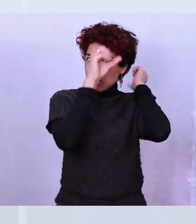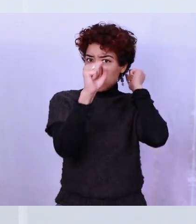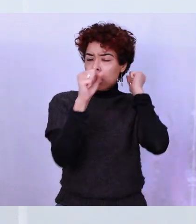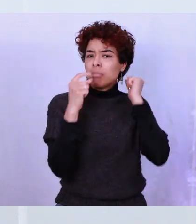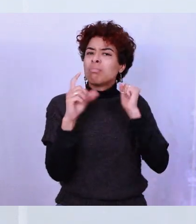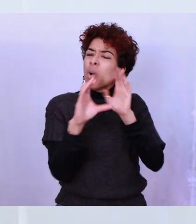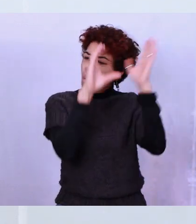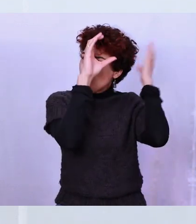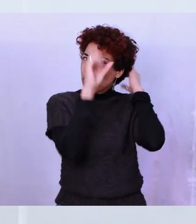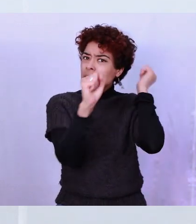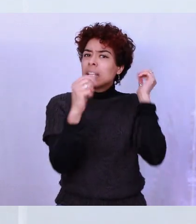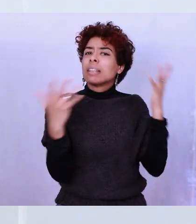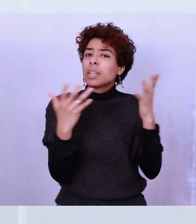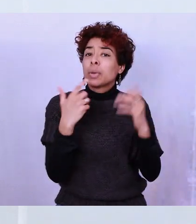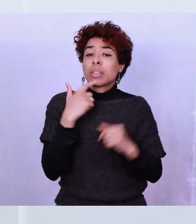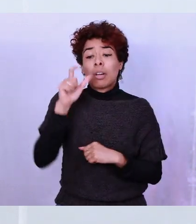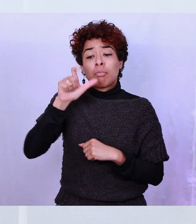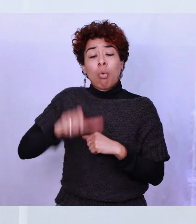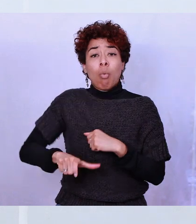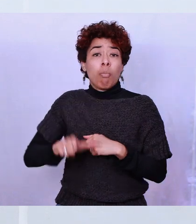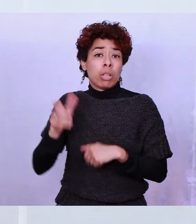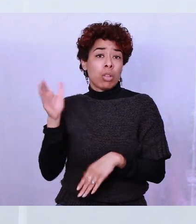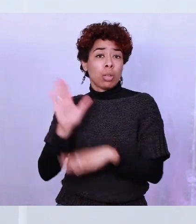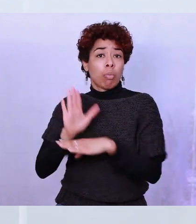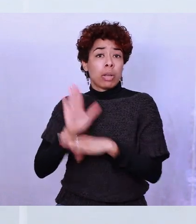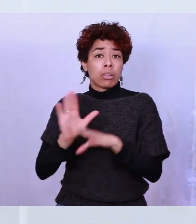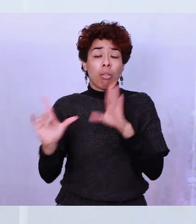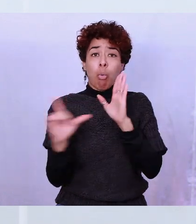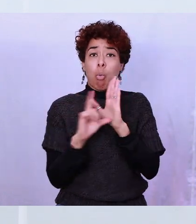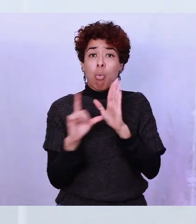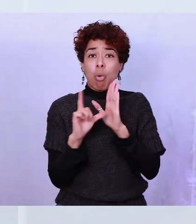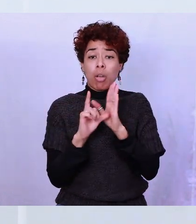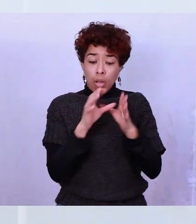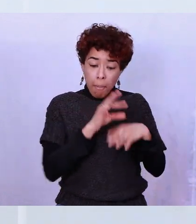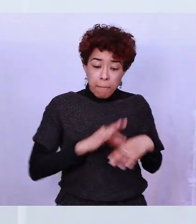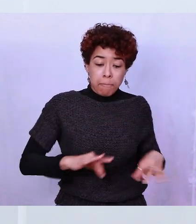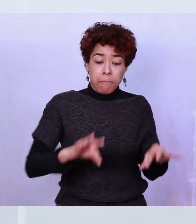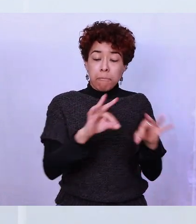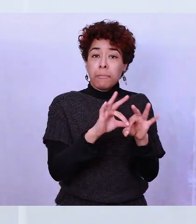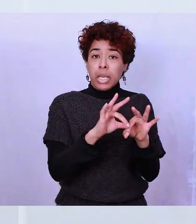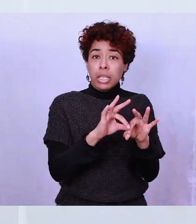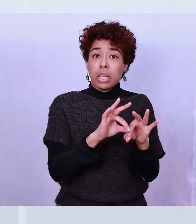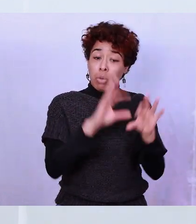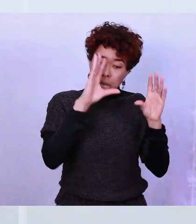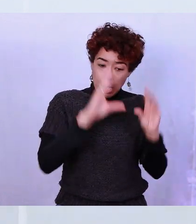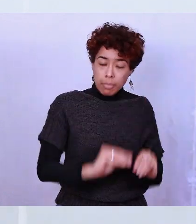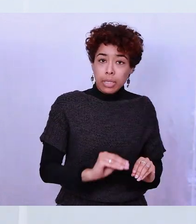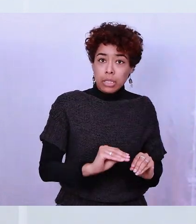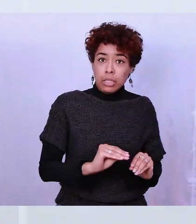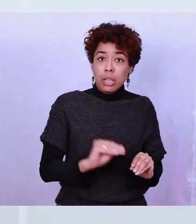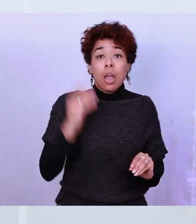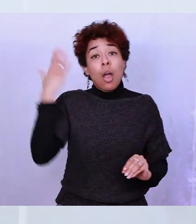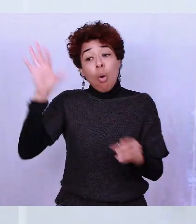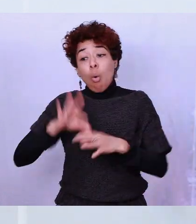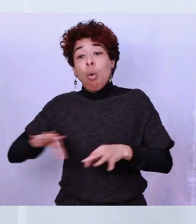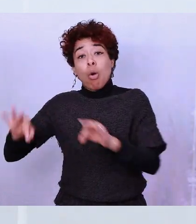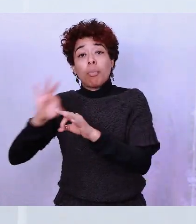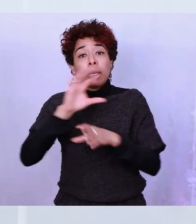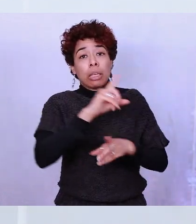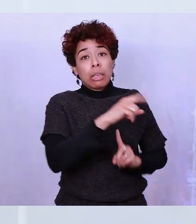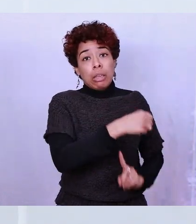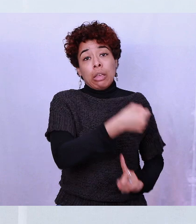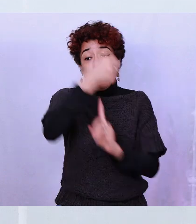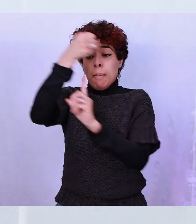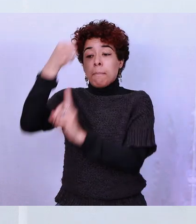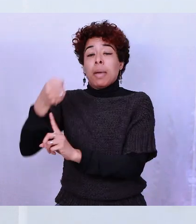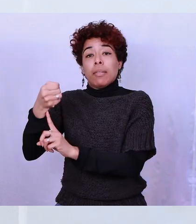quoi? Un ambassadeur, c'est un représentant légal. C'est un représentant du pays dans lequel il habitait. Il va se retrouver à travailler dans un autre